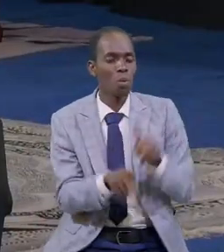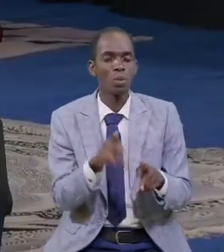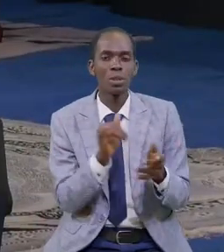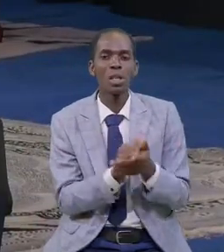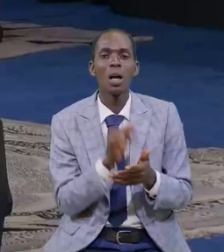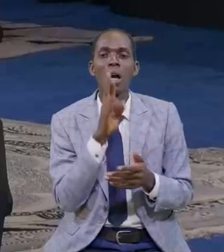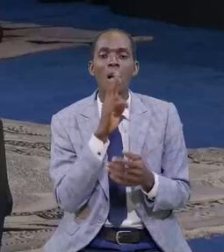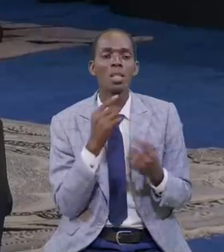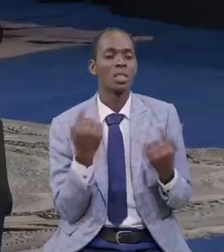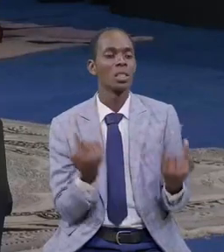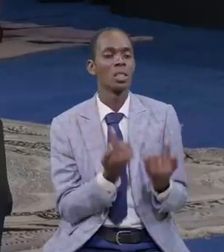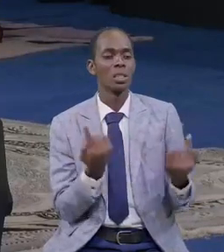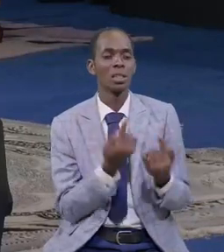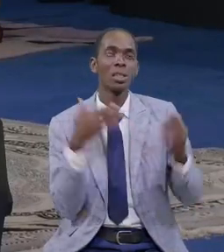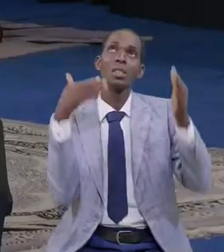qui